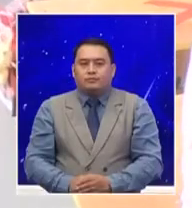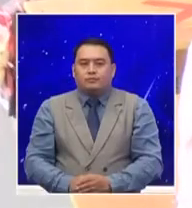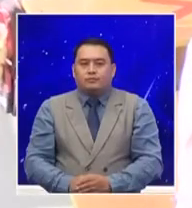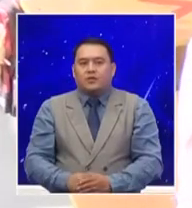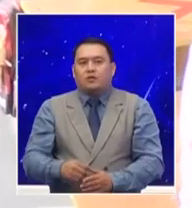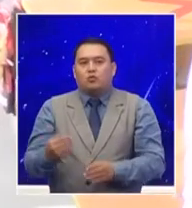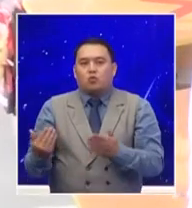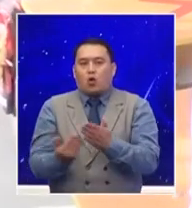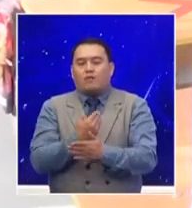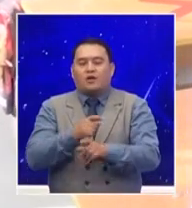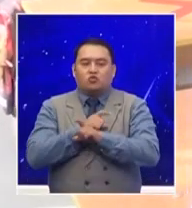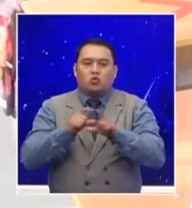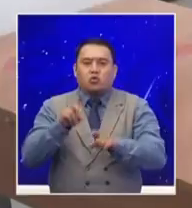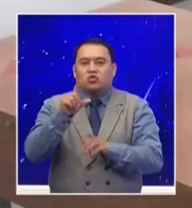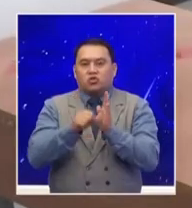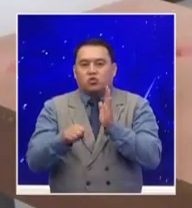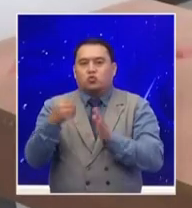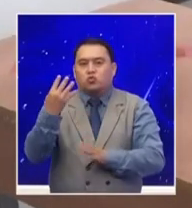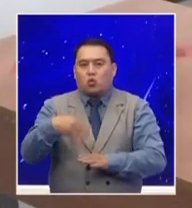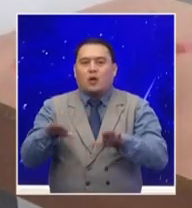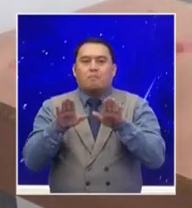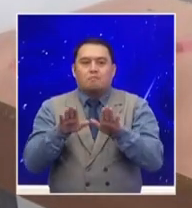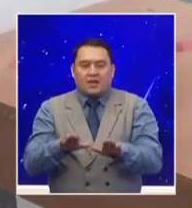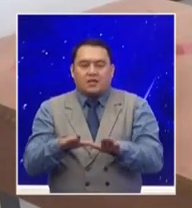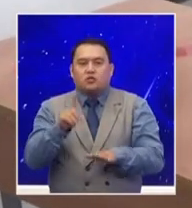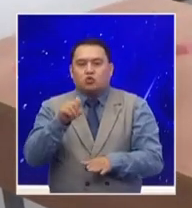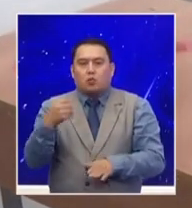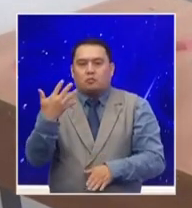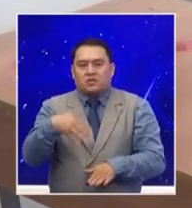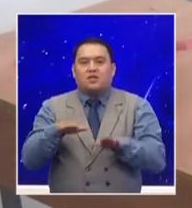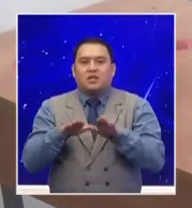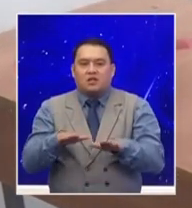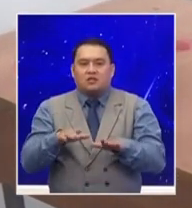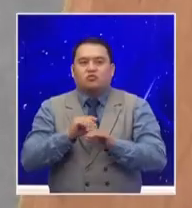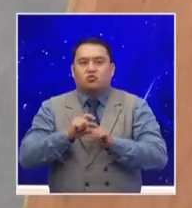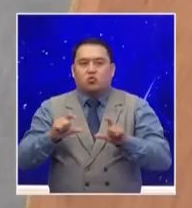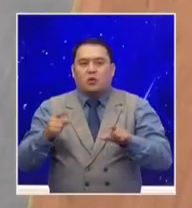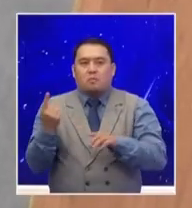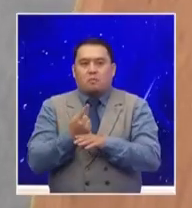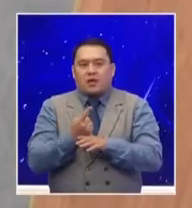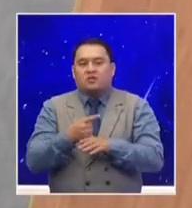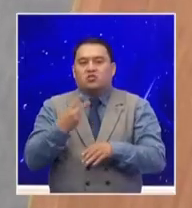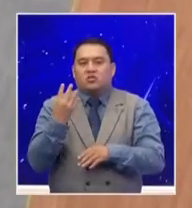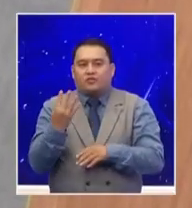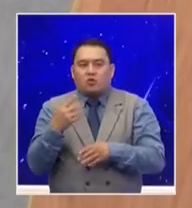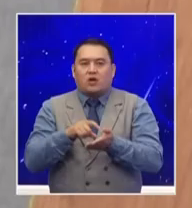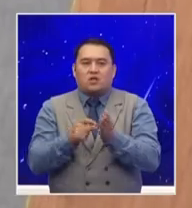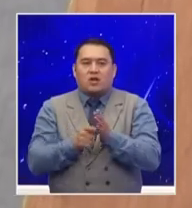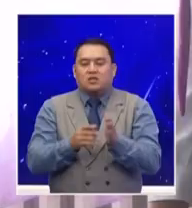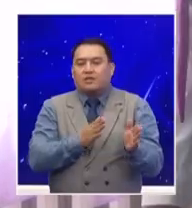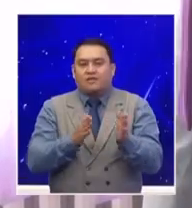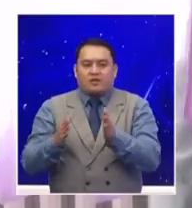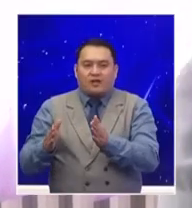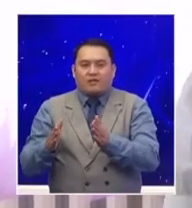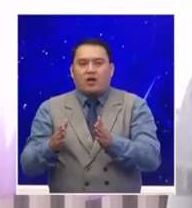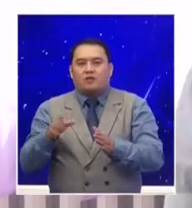Новая школа рассчитана на 640 мест. Здесь получают знания 150 учеников. Школьники с 1 по 4 класс обучаются в штатном режиме